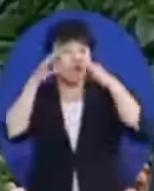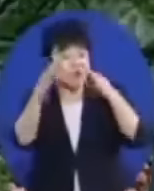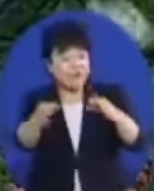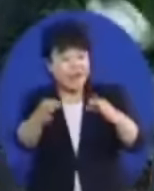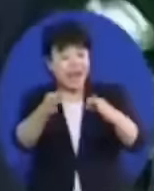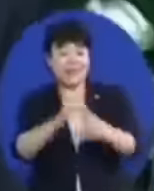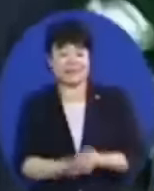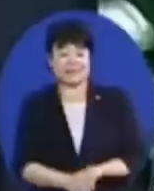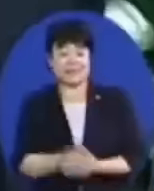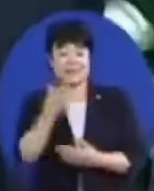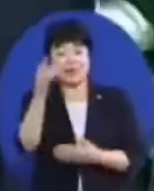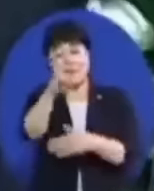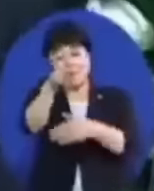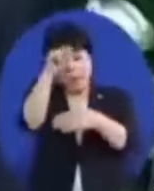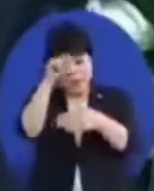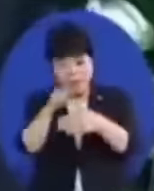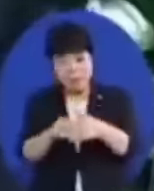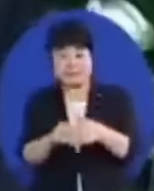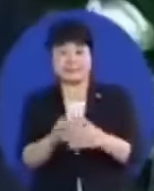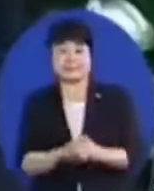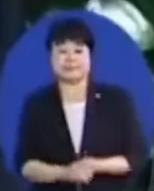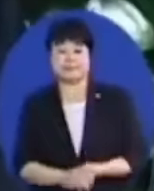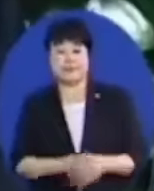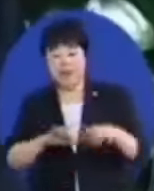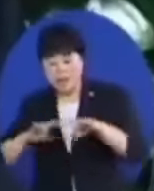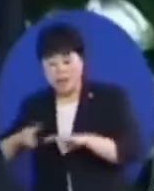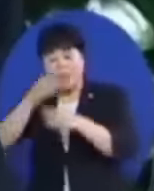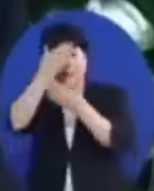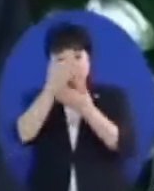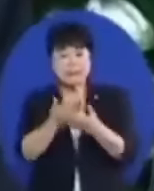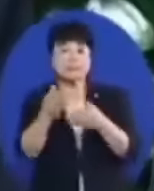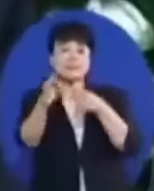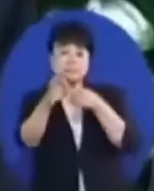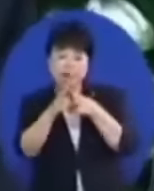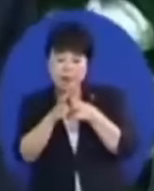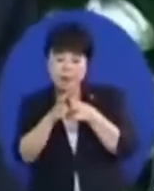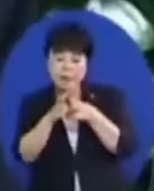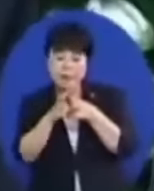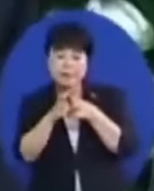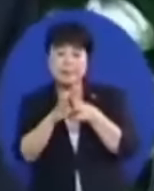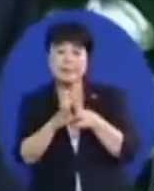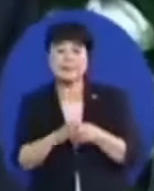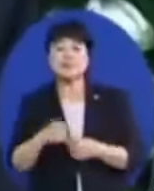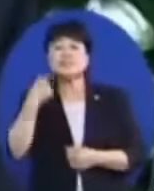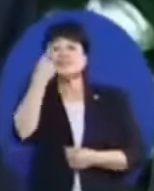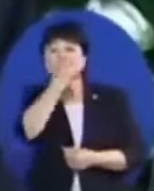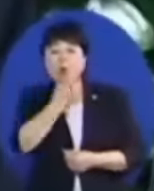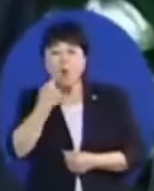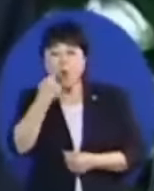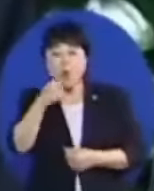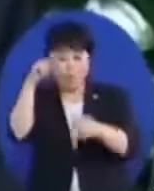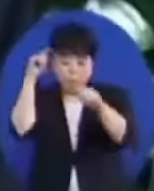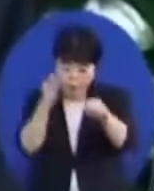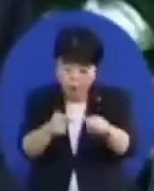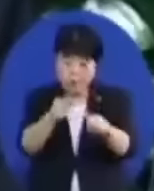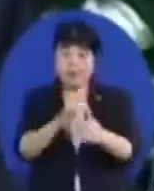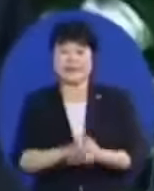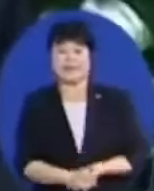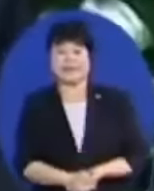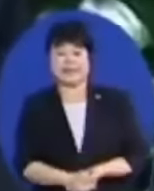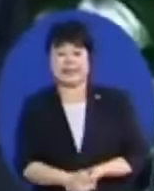것입니다. 여러분 마음속에 레마를 받았으면 그 레마를 입으로 명령해야 되는